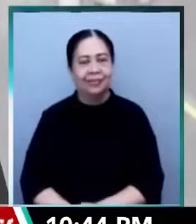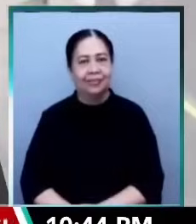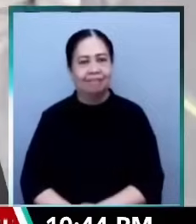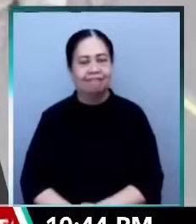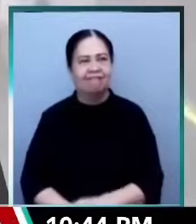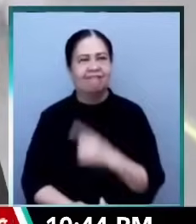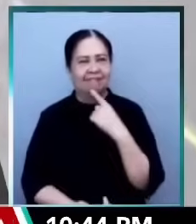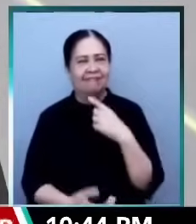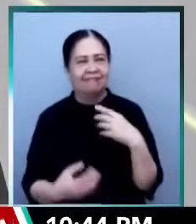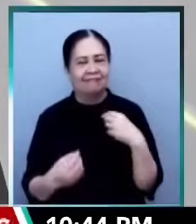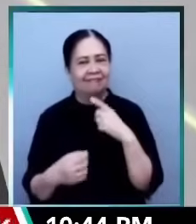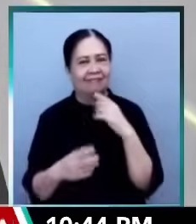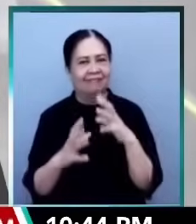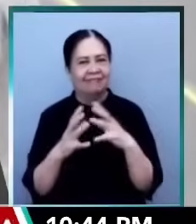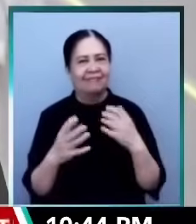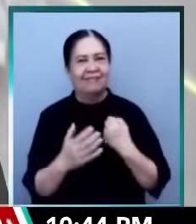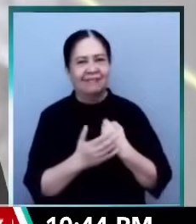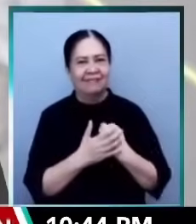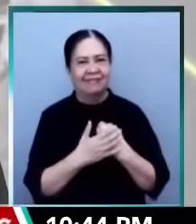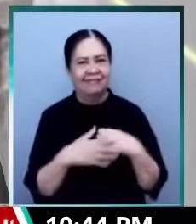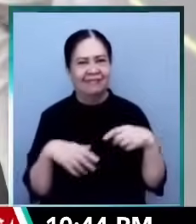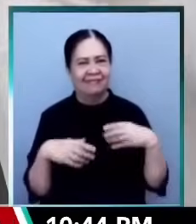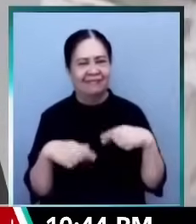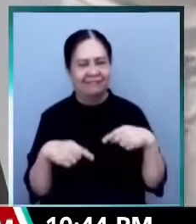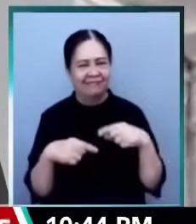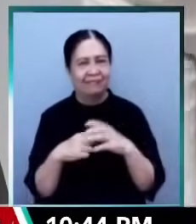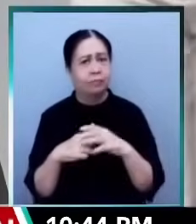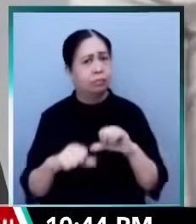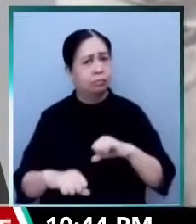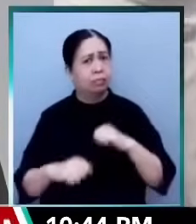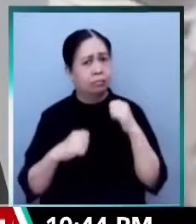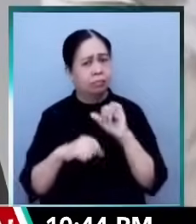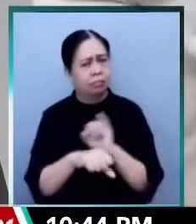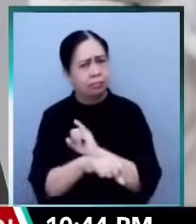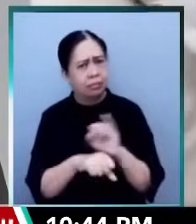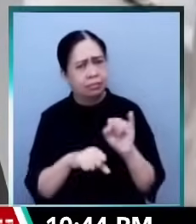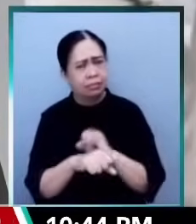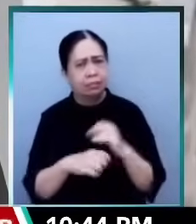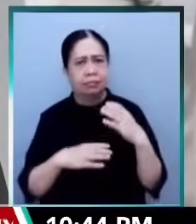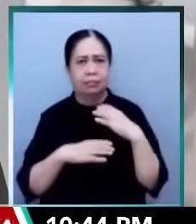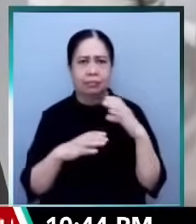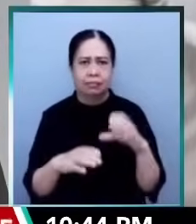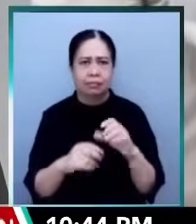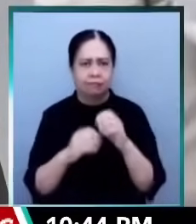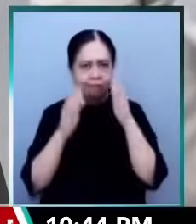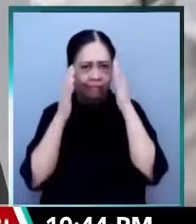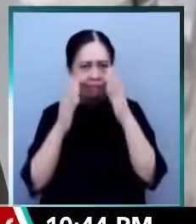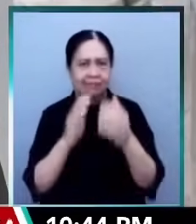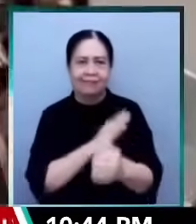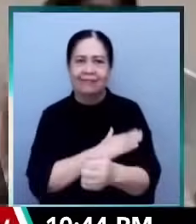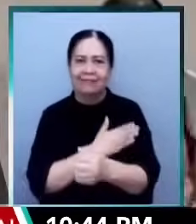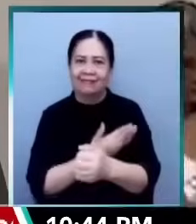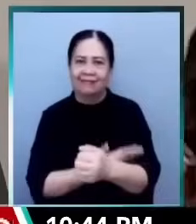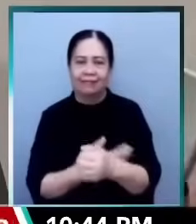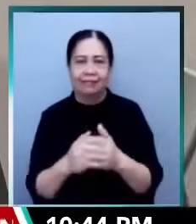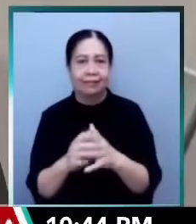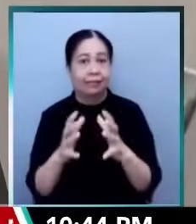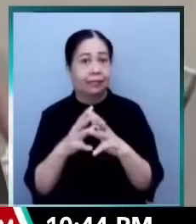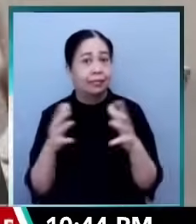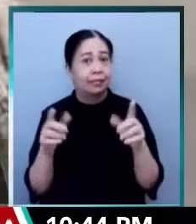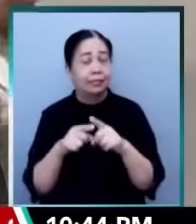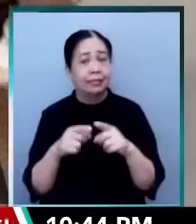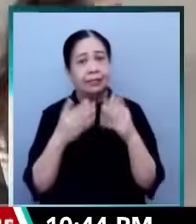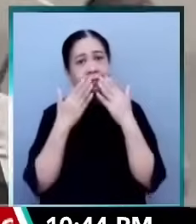sobra siyang kinakabahan. Proud daw siya sa sipag, dedikasyon at focus ng anak. Labis din ang kanyang pasasalamat sa